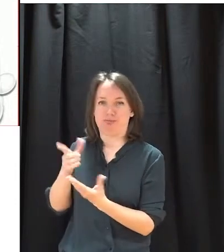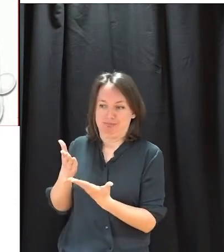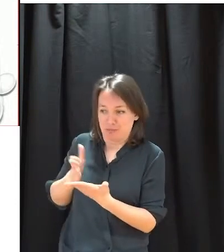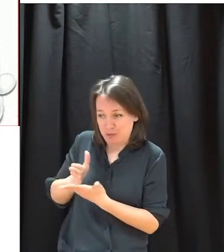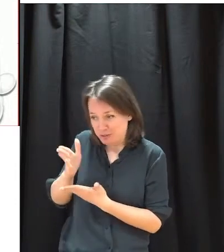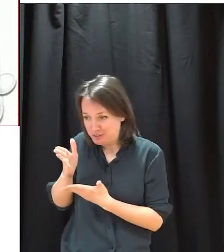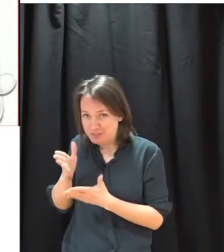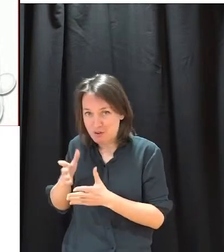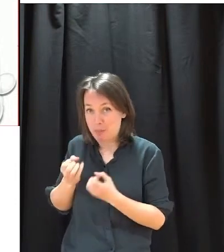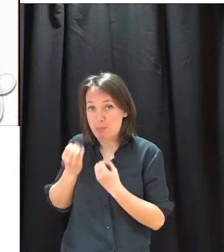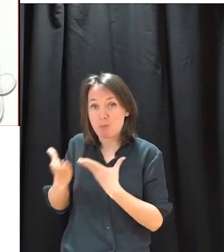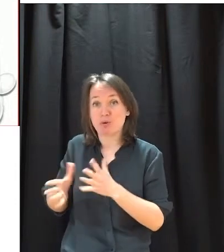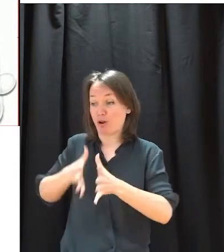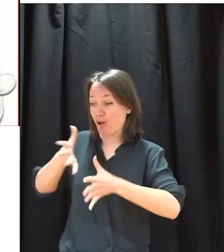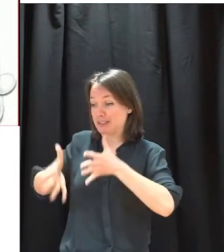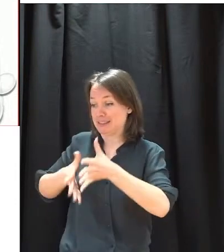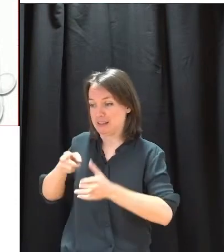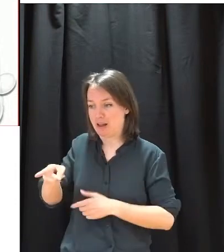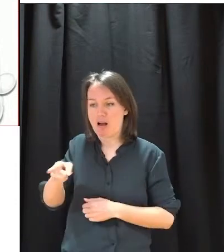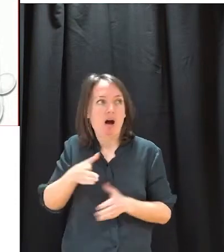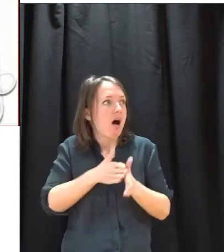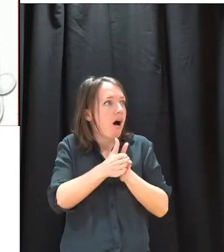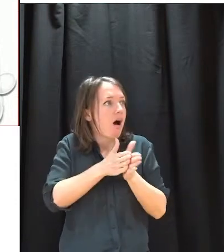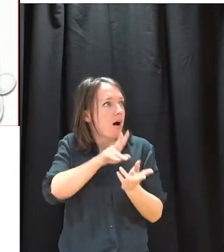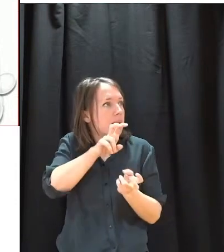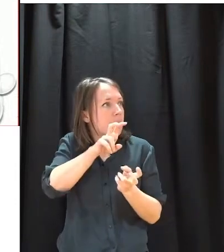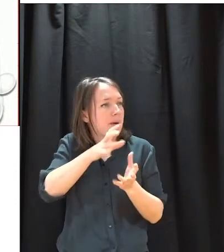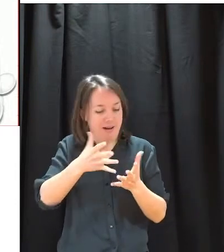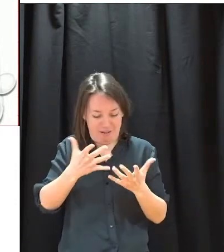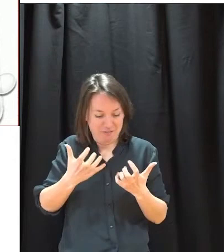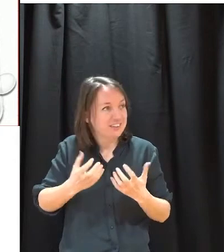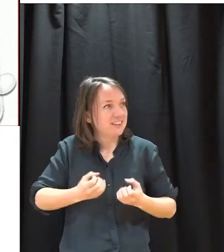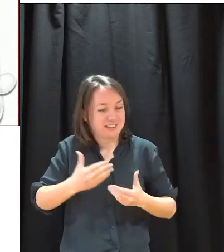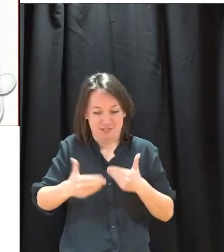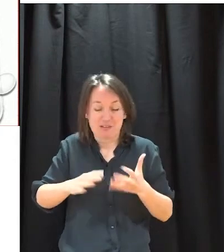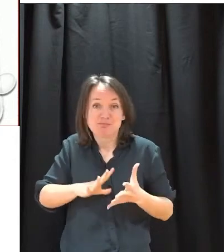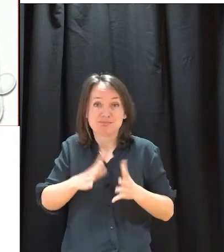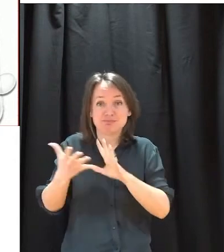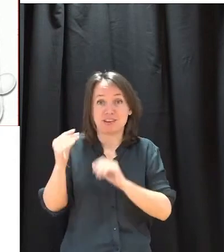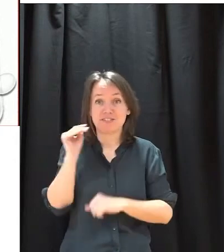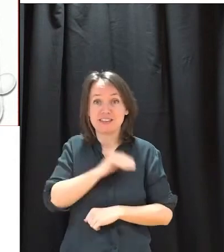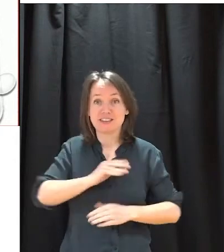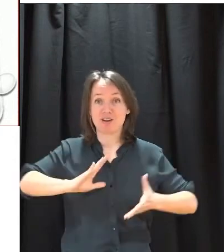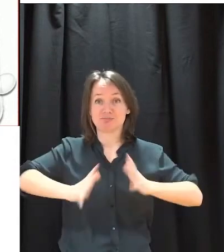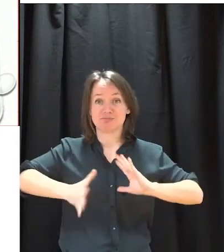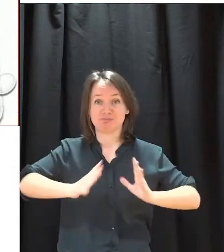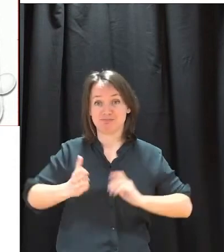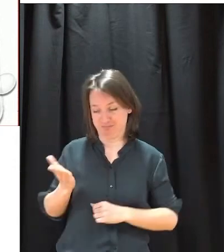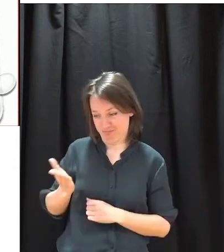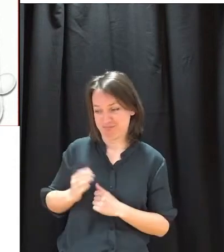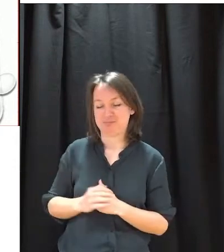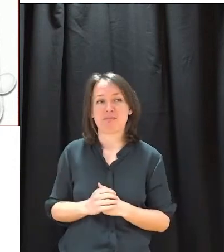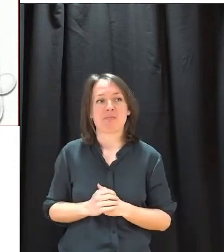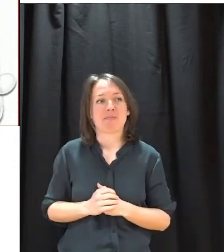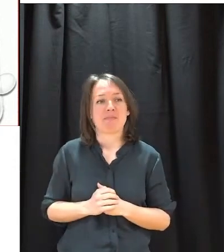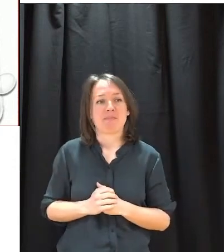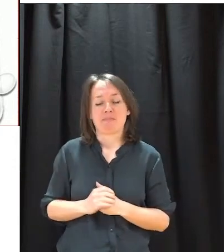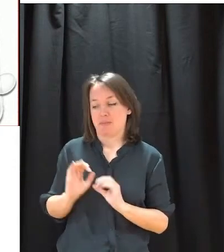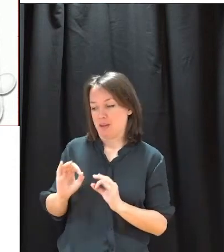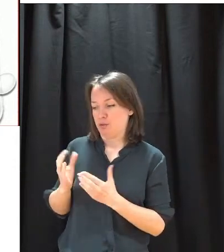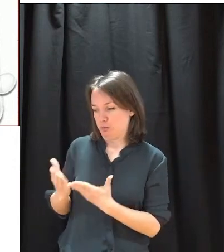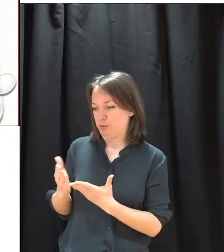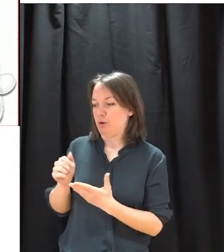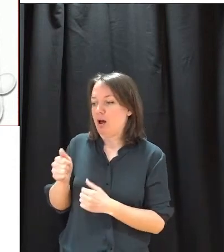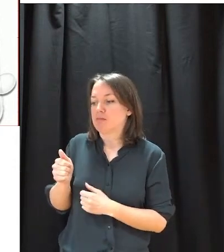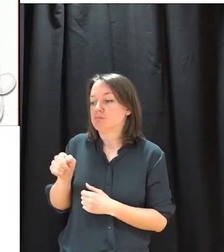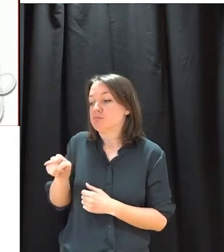se mettre à la langue des signes. Elle a été très motivée dans cet apprentissage, elle a fait beaucoup de progrès rapides. Et donc pendant ce temps où elle s'est appropriée cette langue